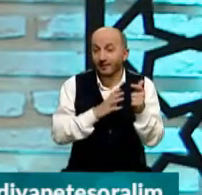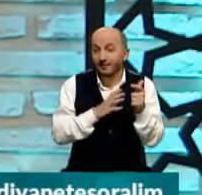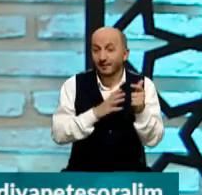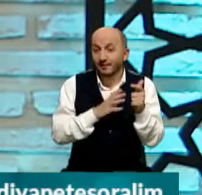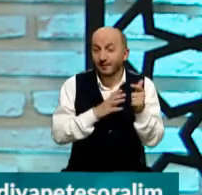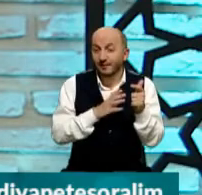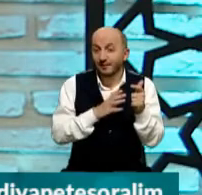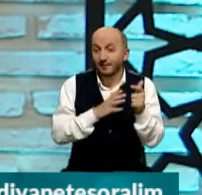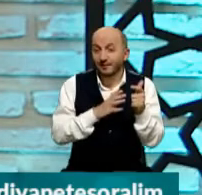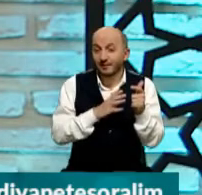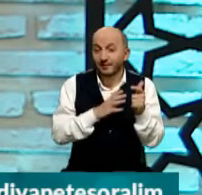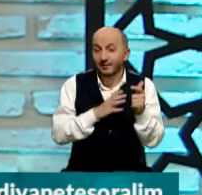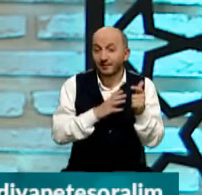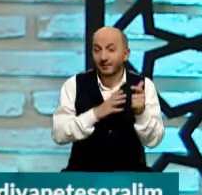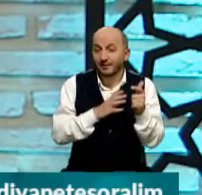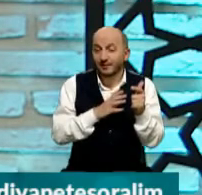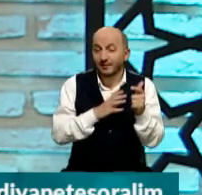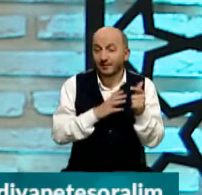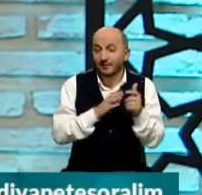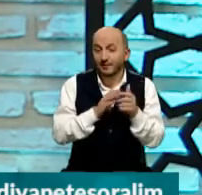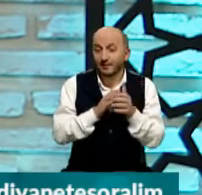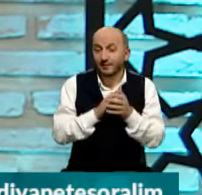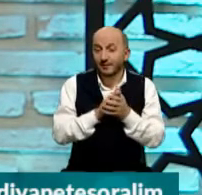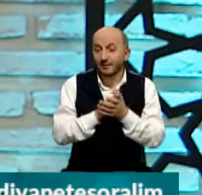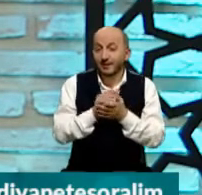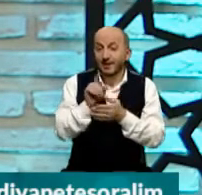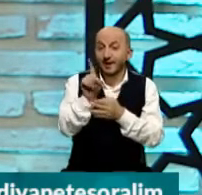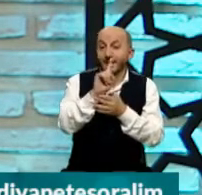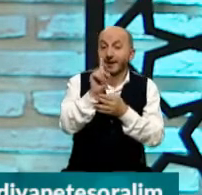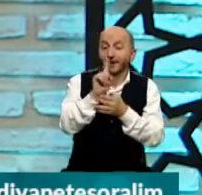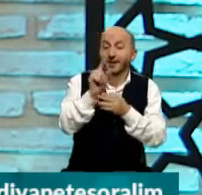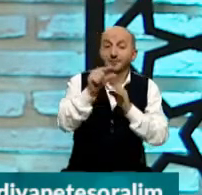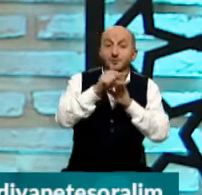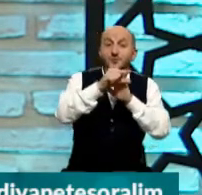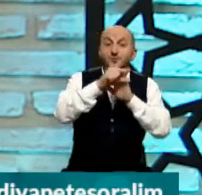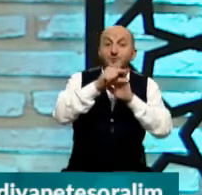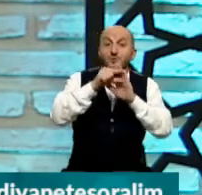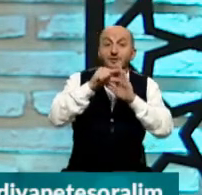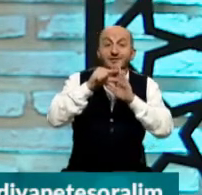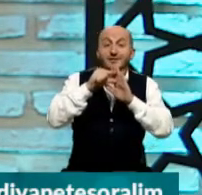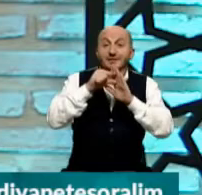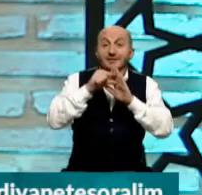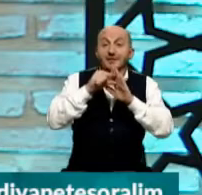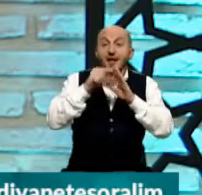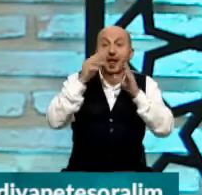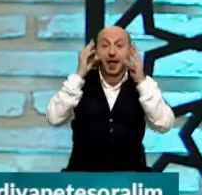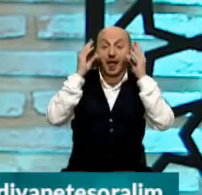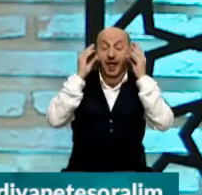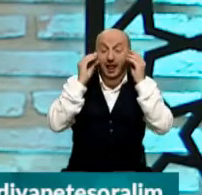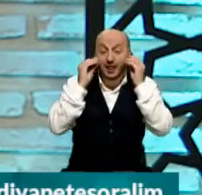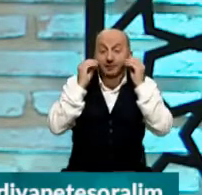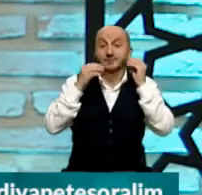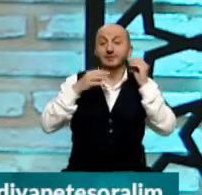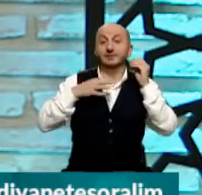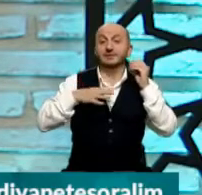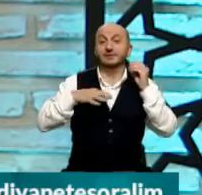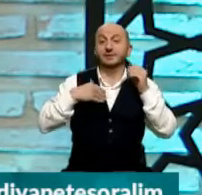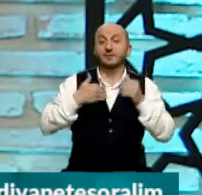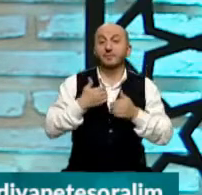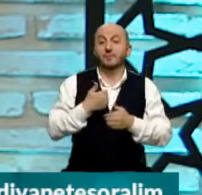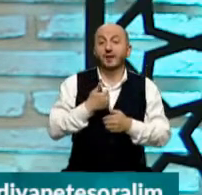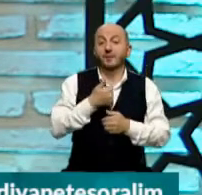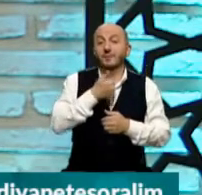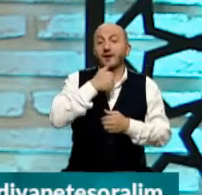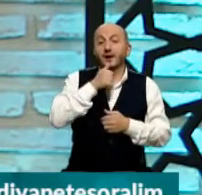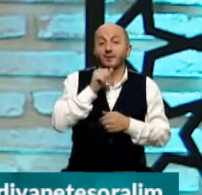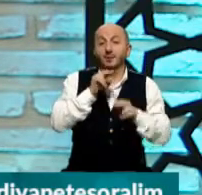buyrunuz var olsun yavrum. Kalem suresinin anlamını istiyorum. Neden diye sorarsan benim abim koronadan vefat